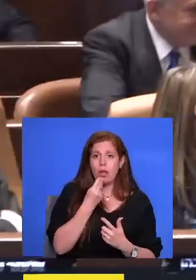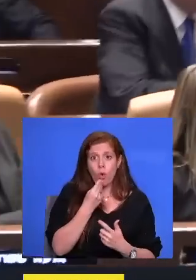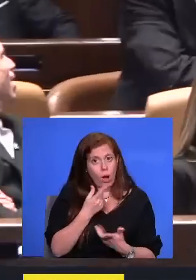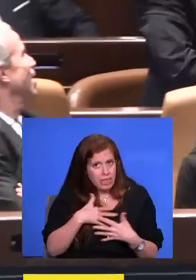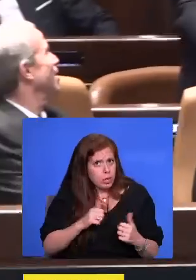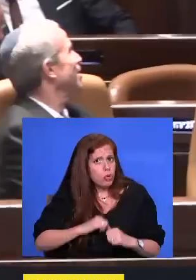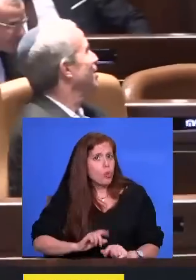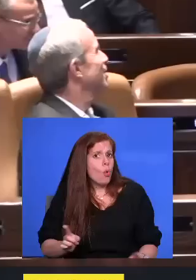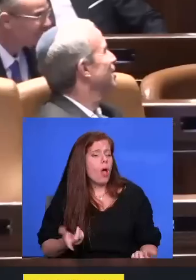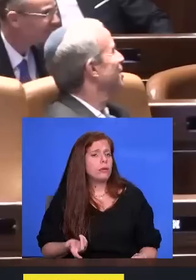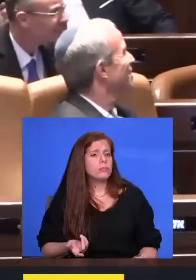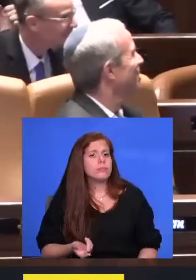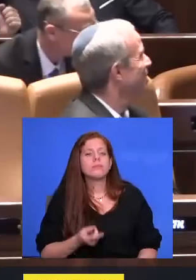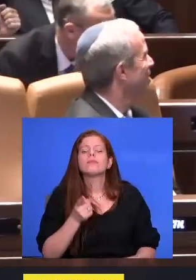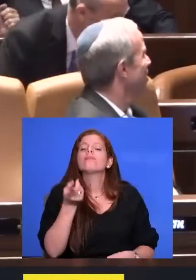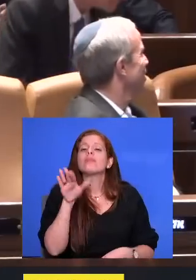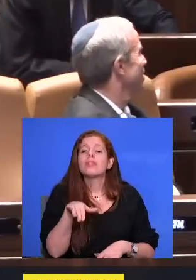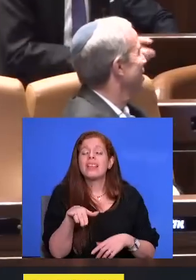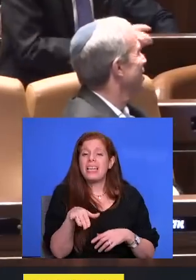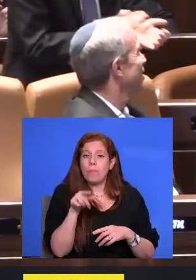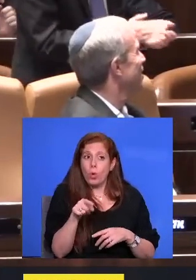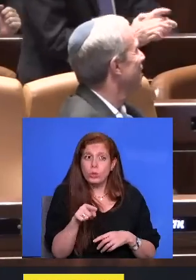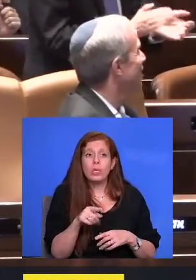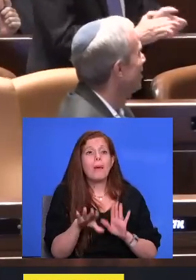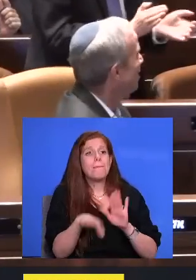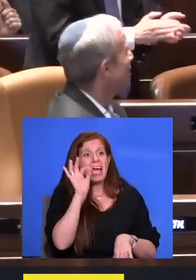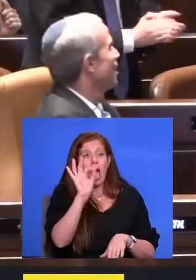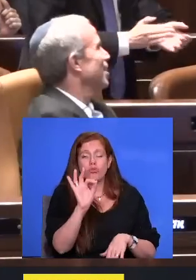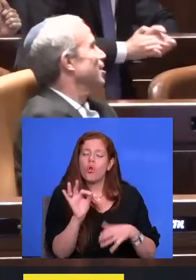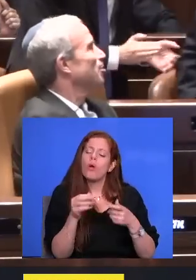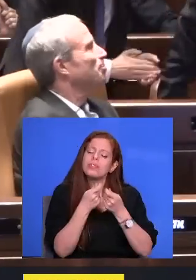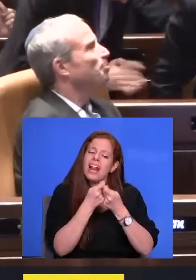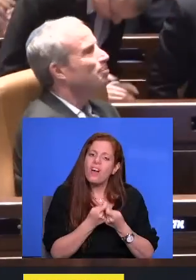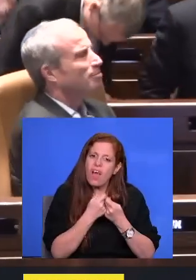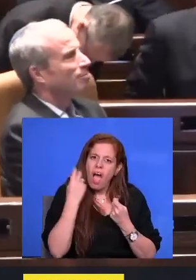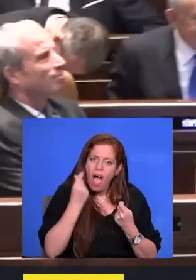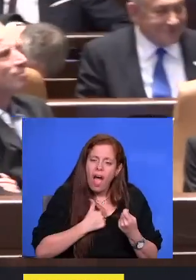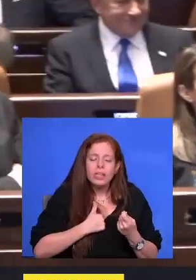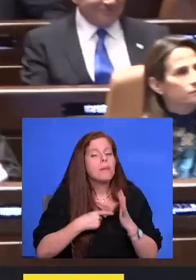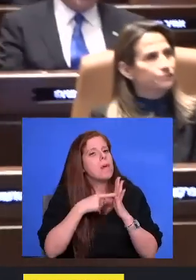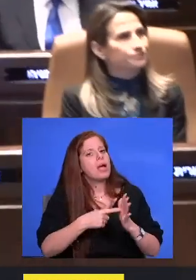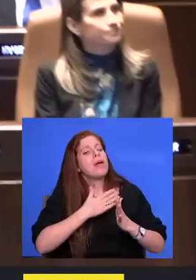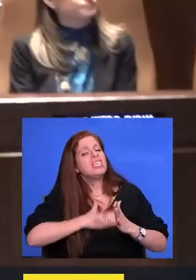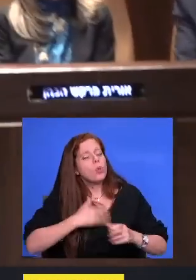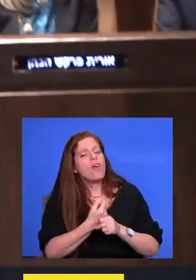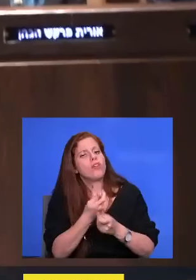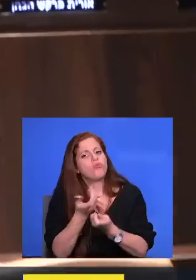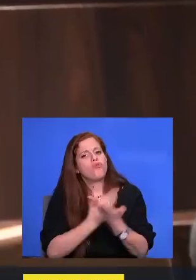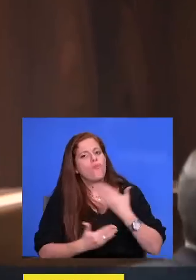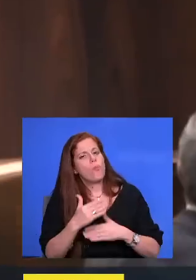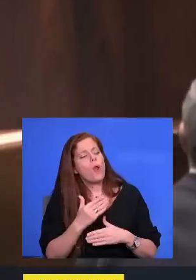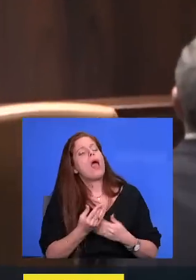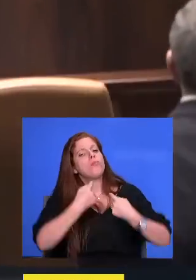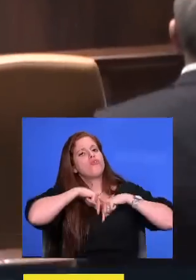של אוחנה לתפקיד, בחירתו בידי חברי הכנסת החרדים מלמדת דווקא על רצון לעבוד בשיתוף פעולה עם יושב ראש הכנסת